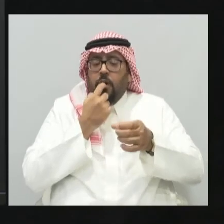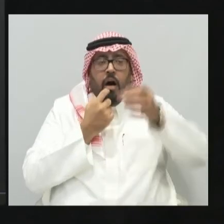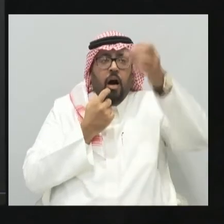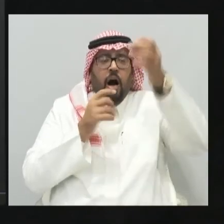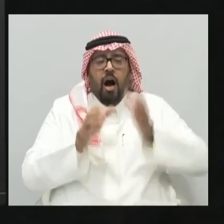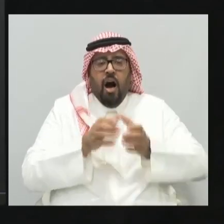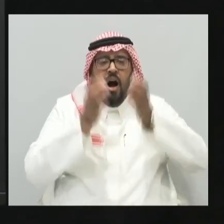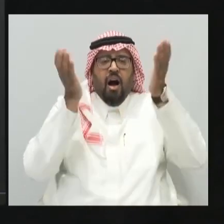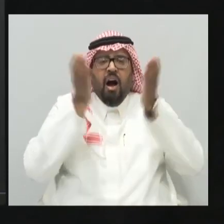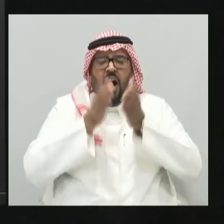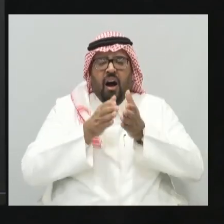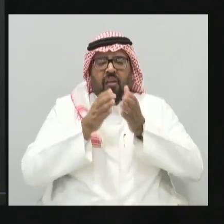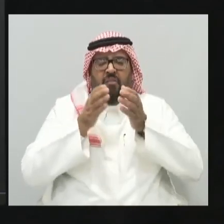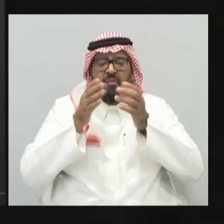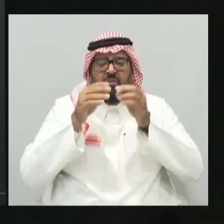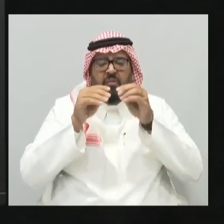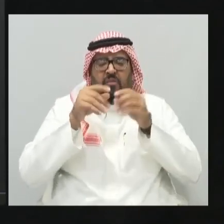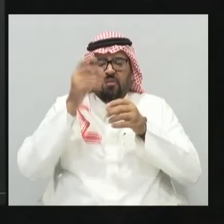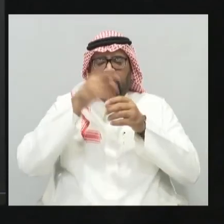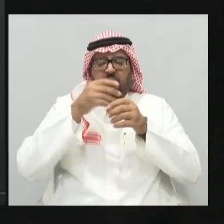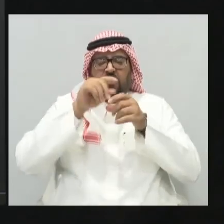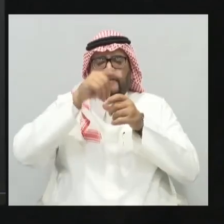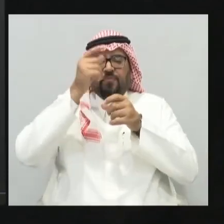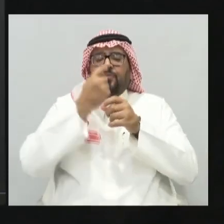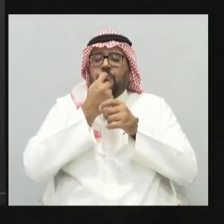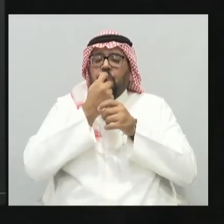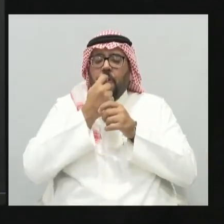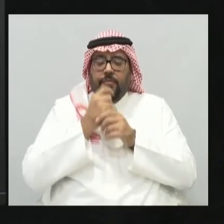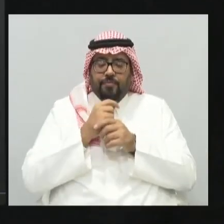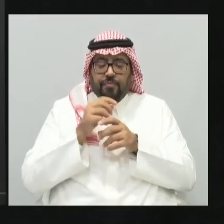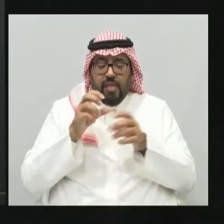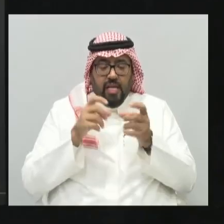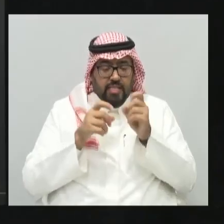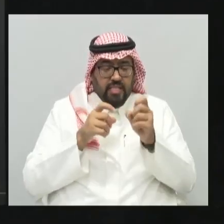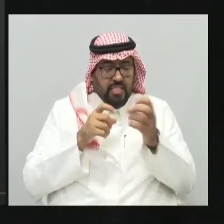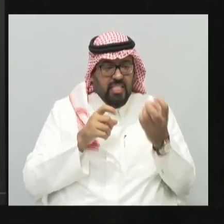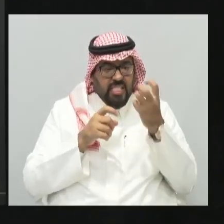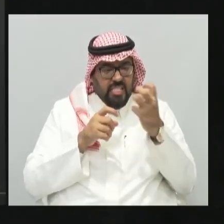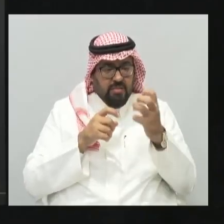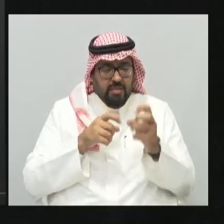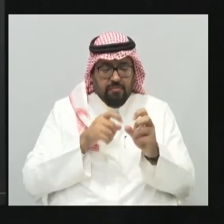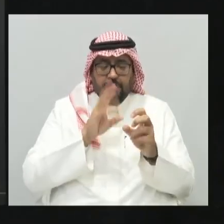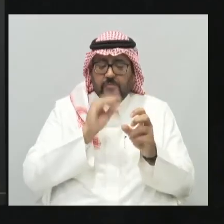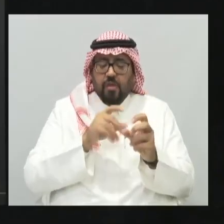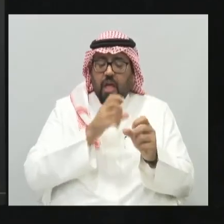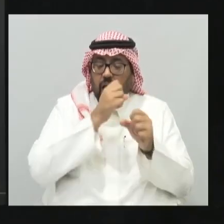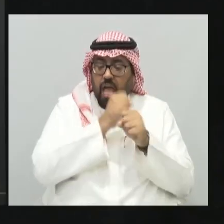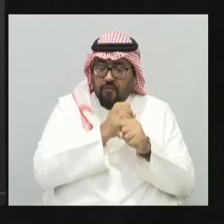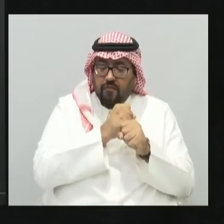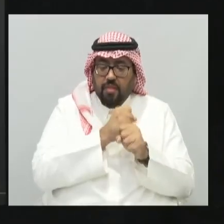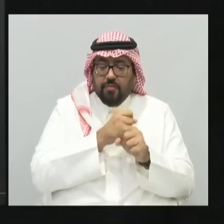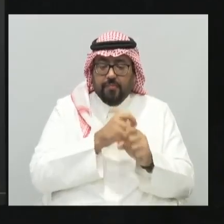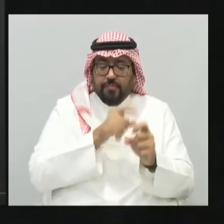ايضا العصير ياخذ شكل الكاس اما المواد الصلبه قلنا انها تحافظ